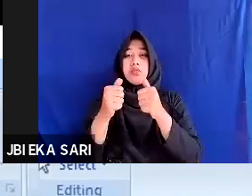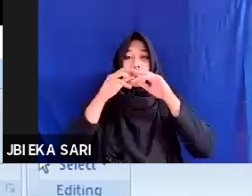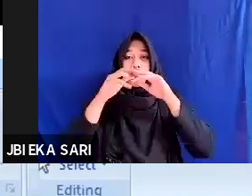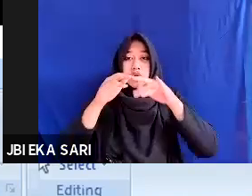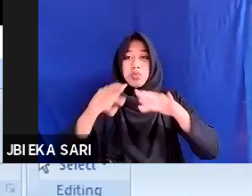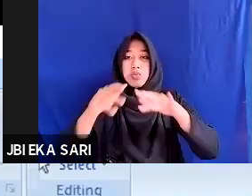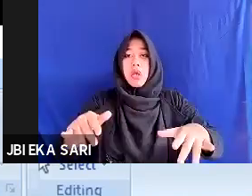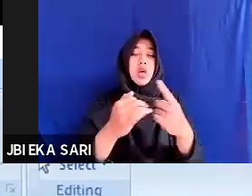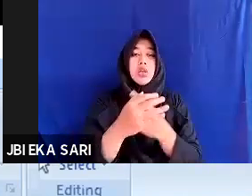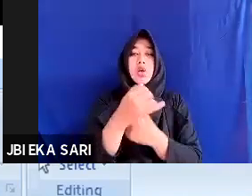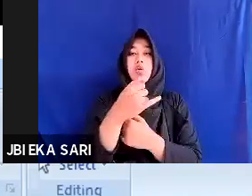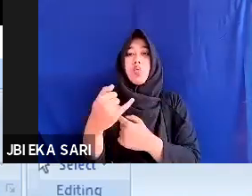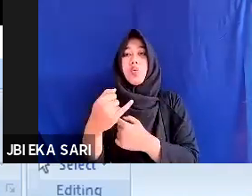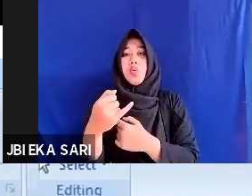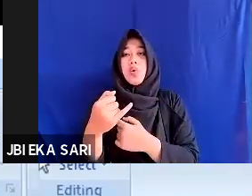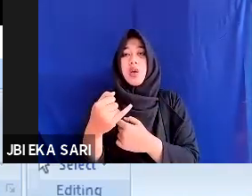saat di situ